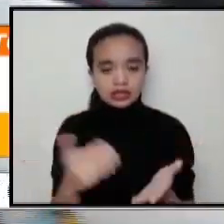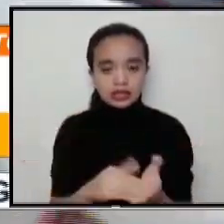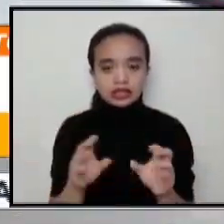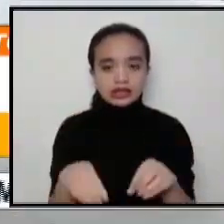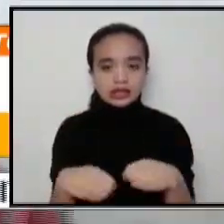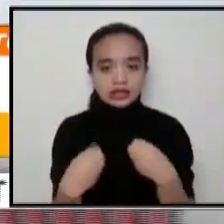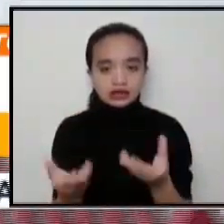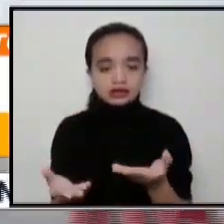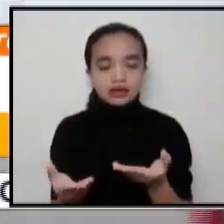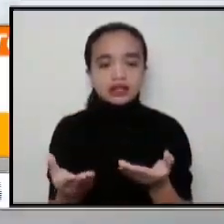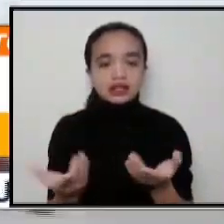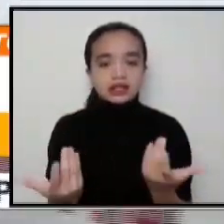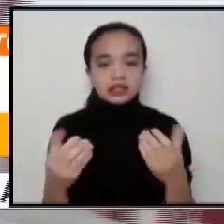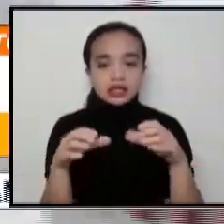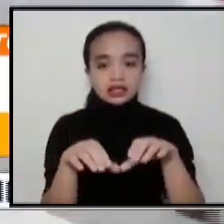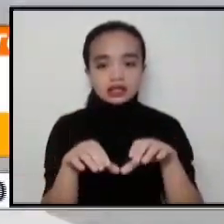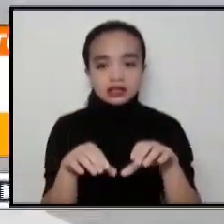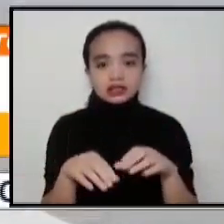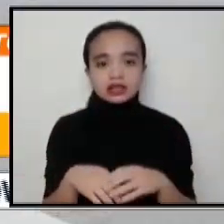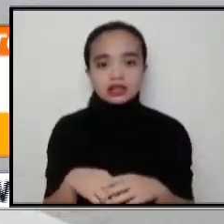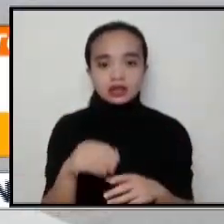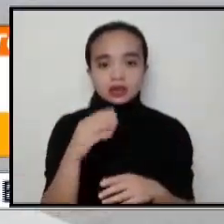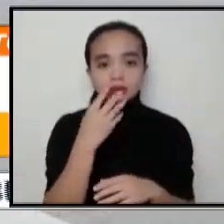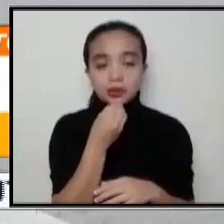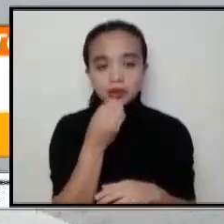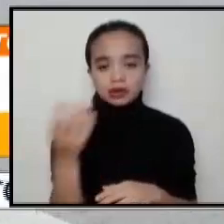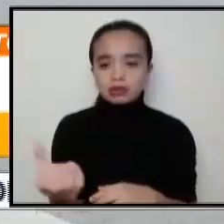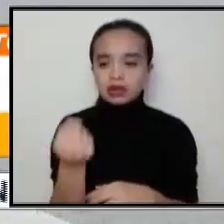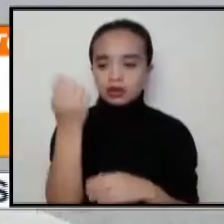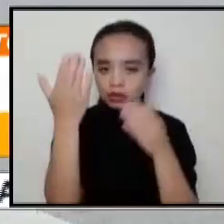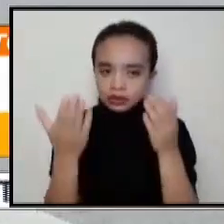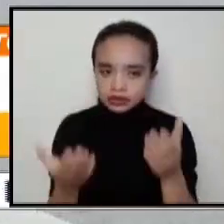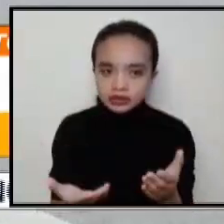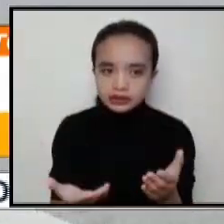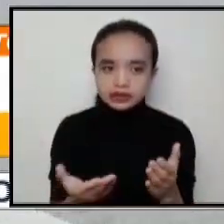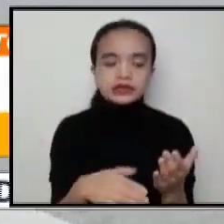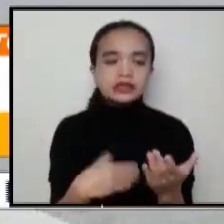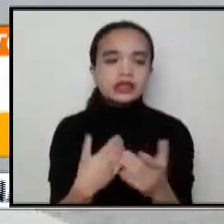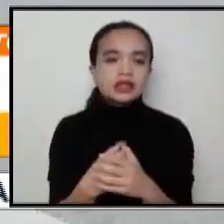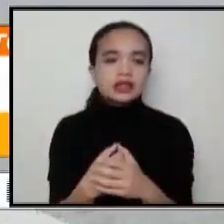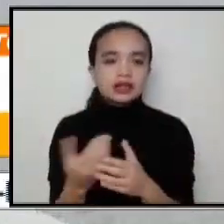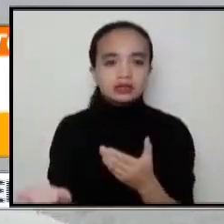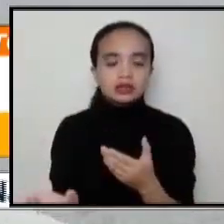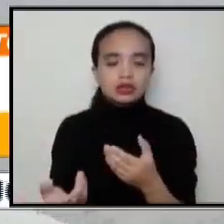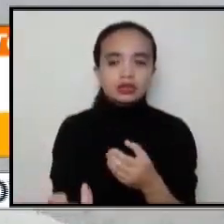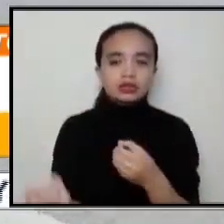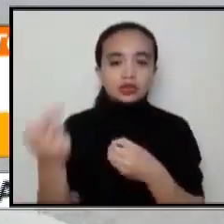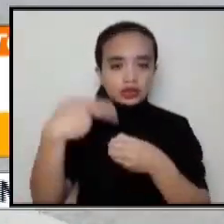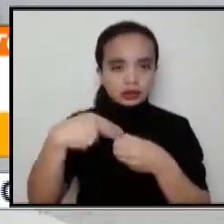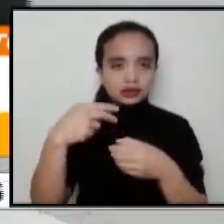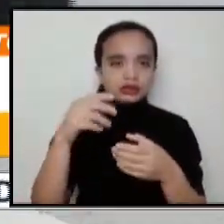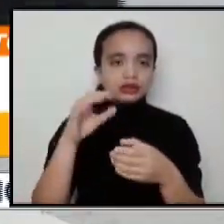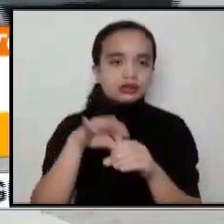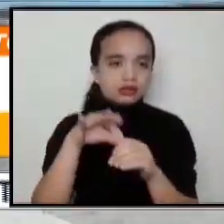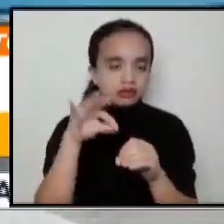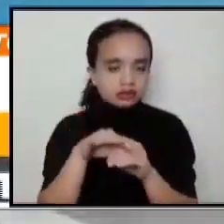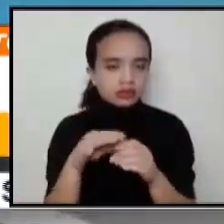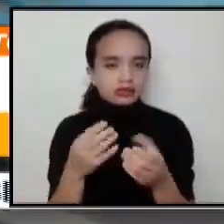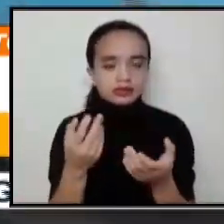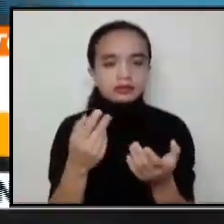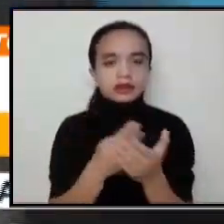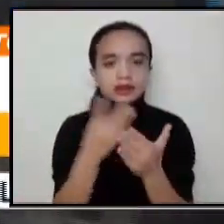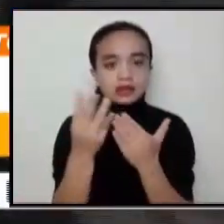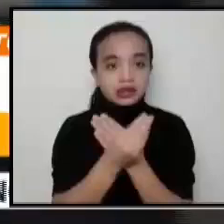yung marami nating mga operators na sumama sa programa. At kasi yung last December,